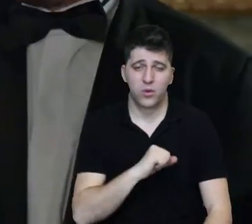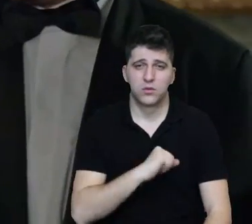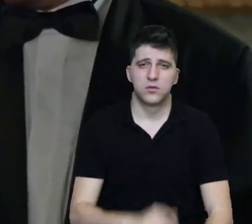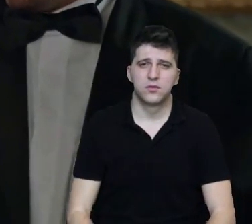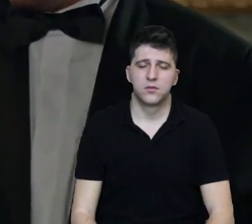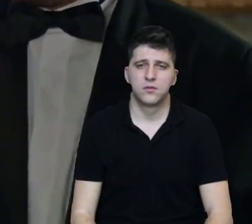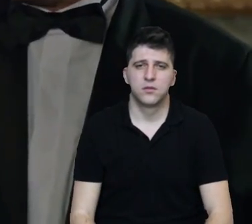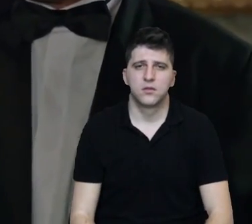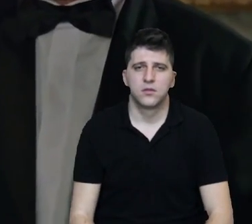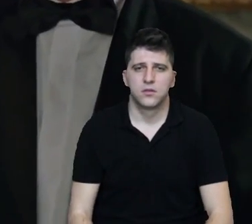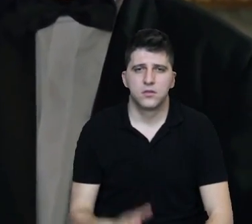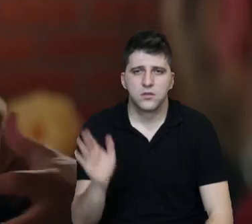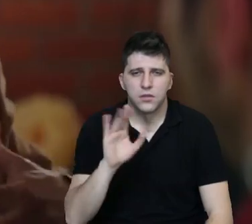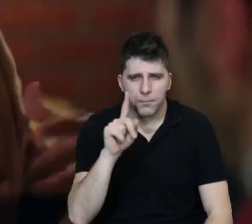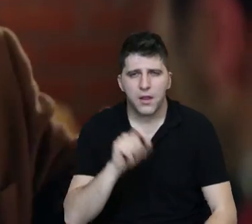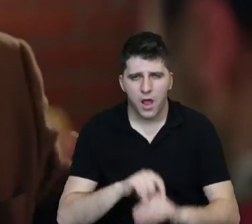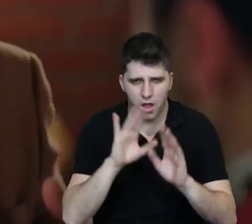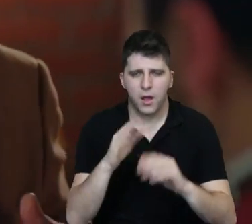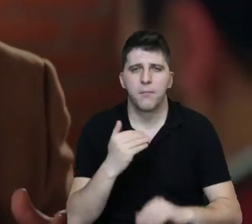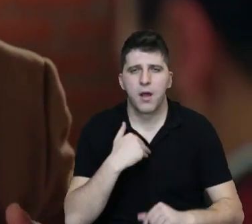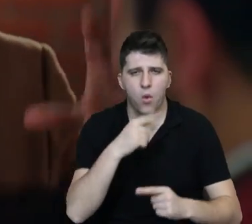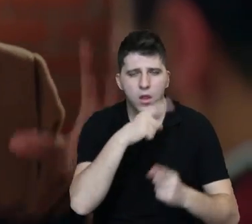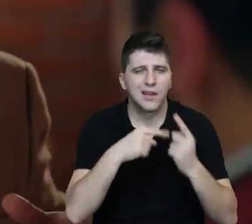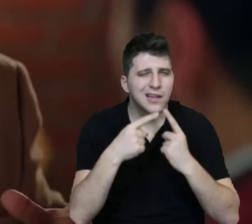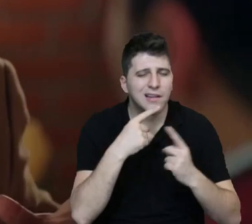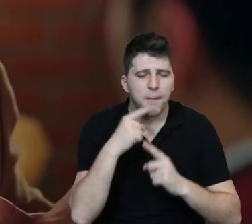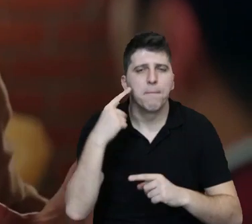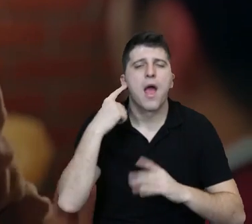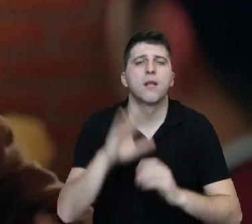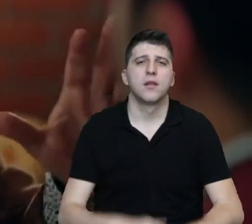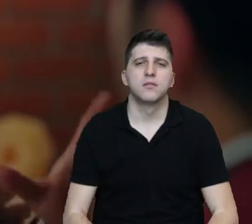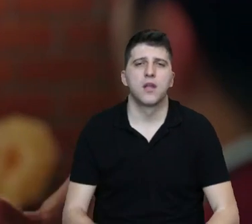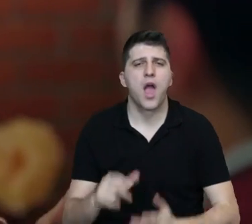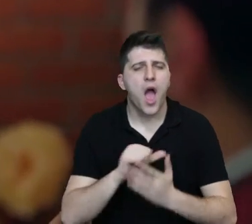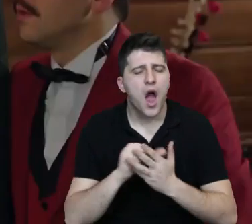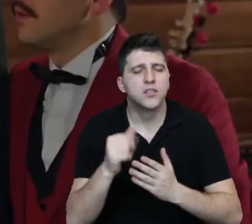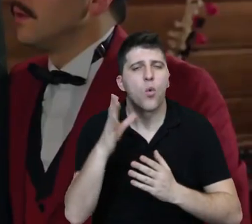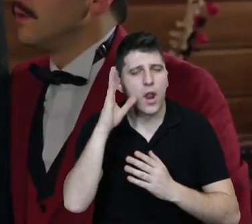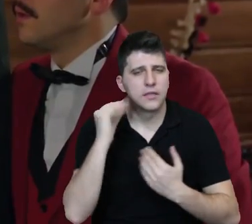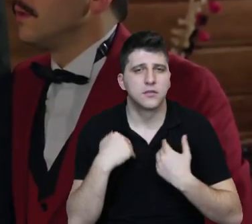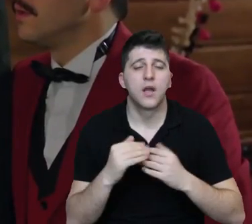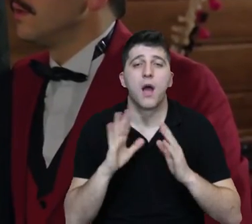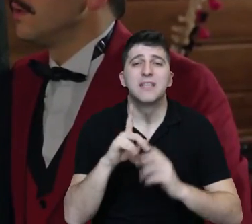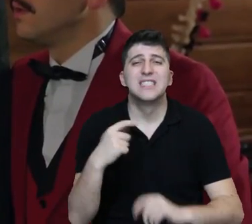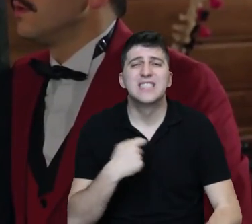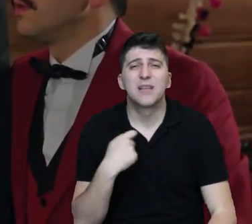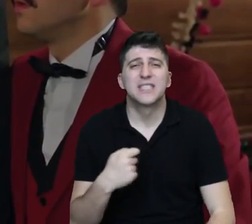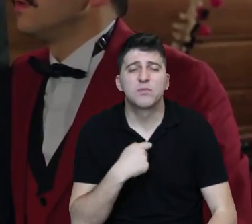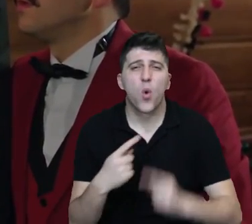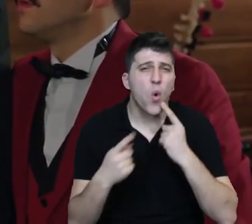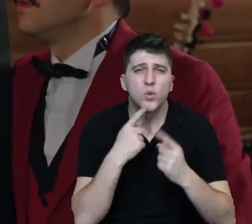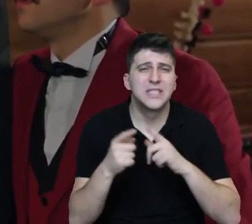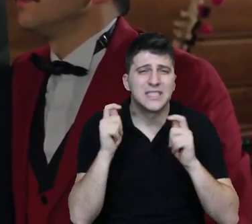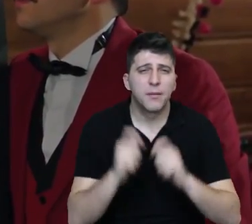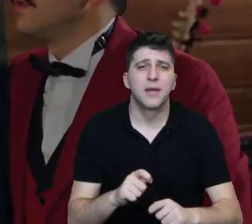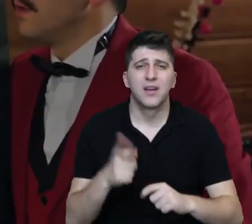ediyorsunuz. Şşş, bir dakika. Ben onların ağzını yoklarım, merak etmeyin. Her şeyi ortaya çıkarırız. Ama siz saçma sapan hareketler